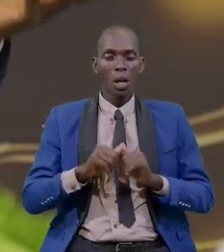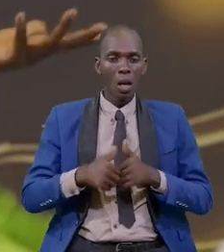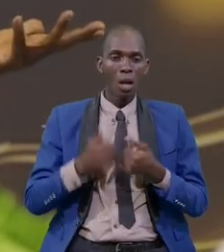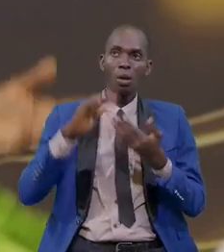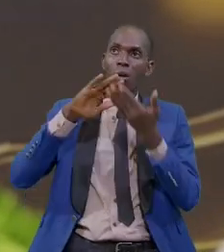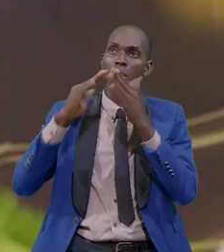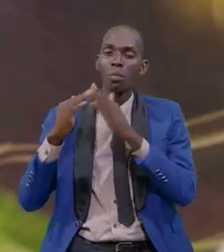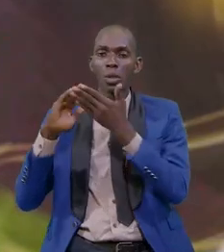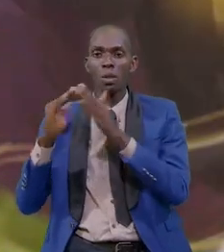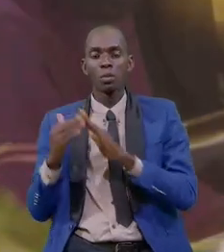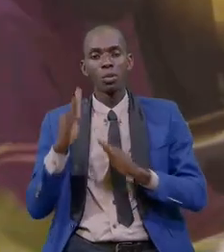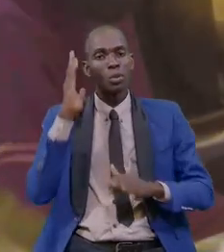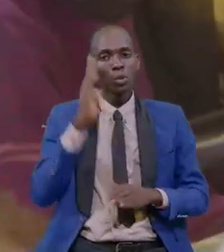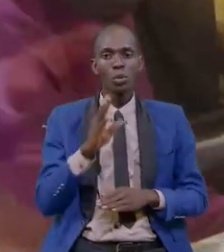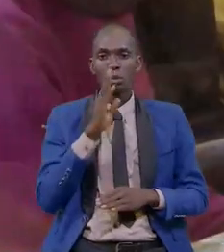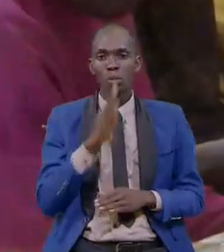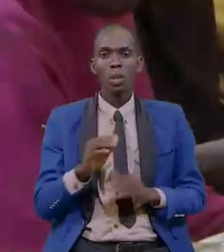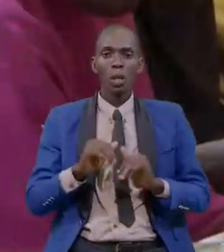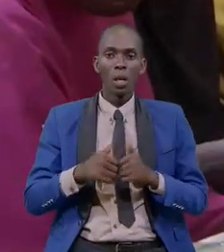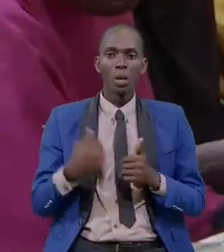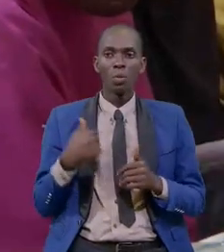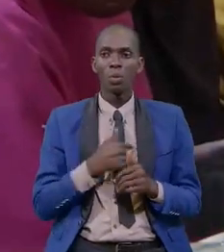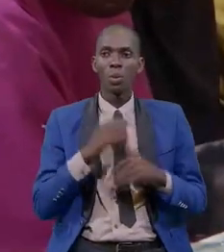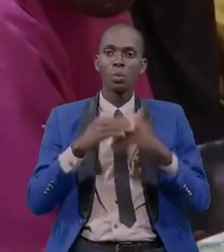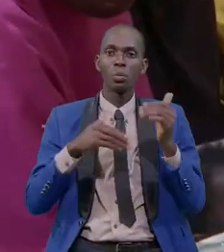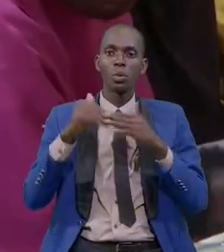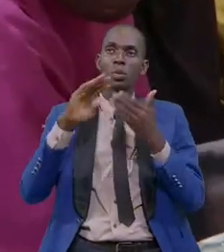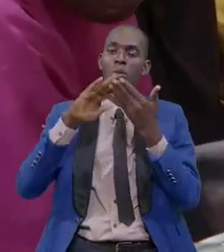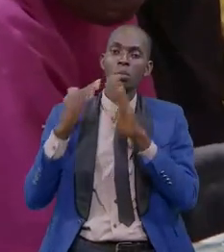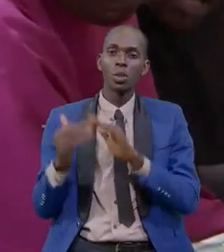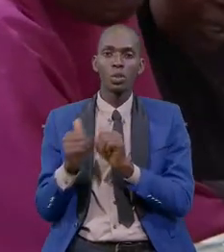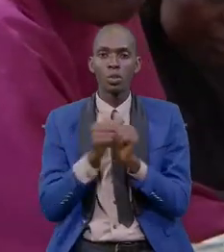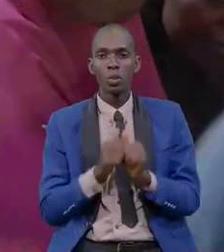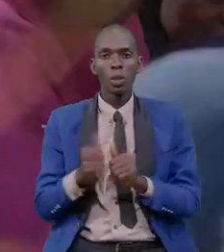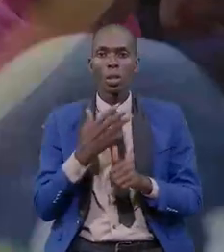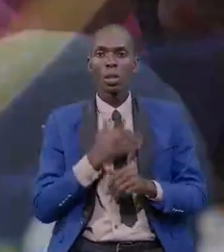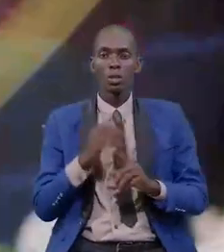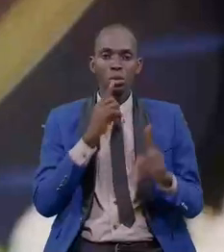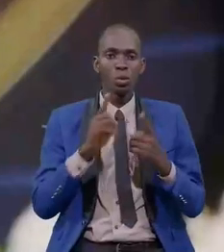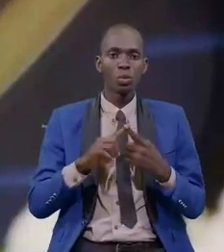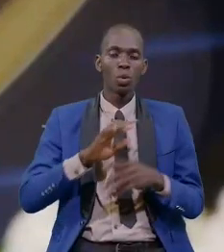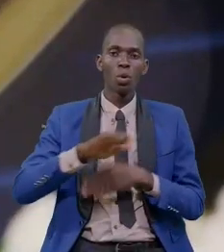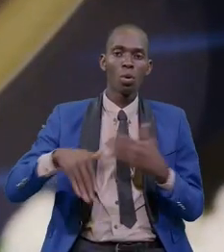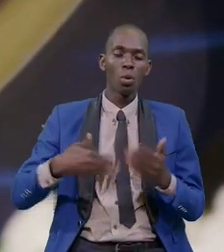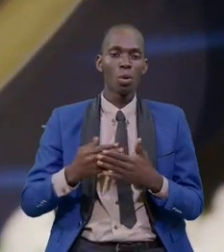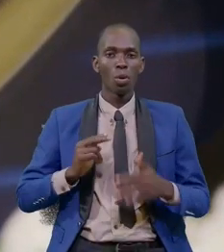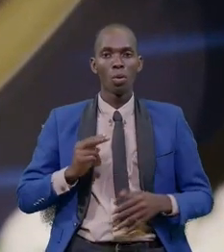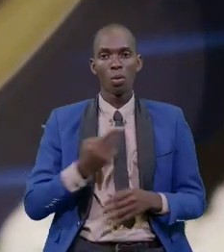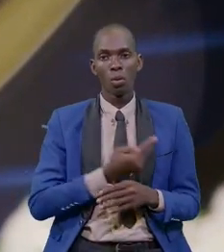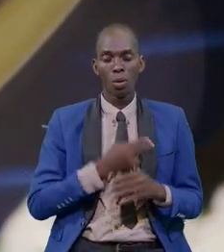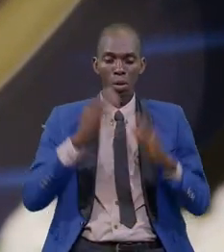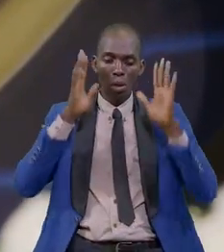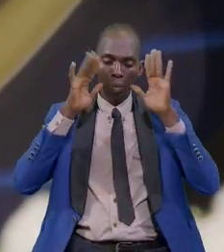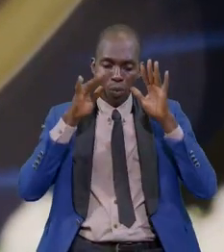peut, comment la communauté doit être? Comment va partir notre communauté? Et il a parlé à tout le monde, à chacun de nous, les musulmans